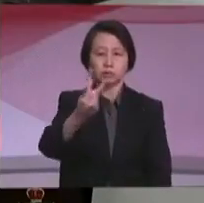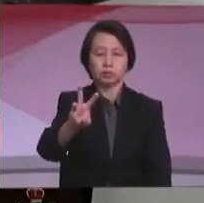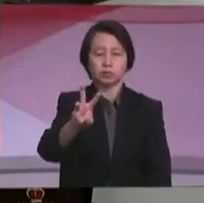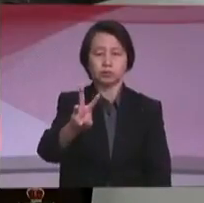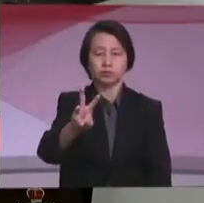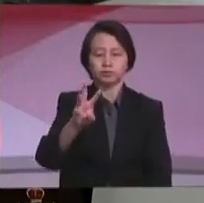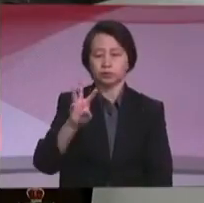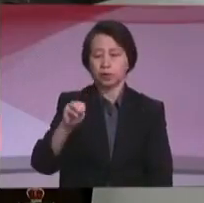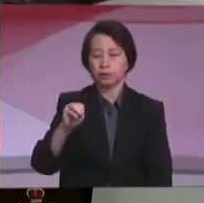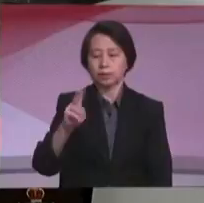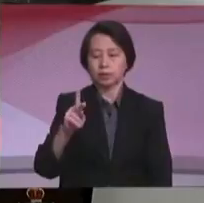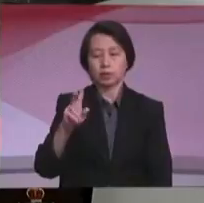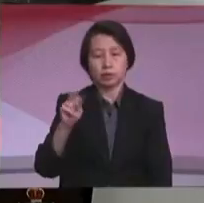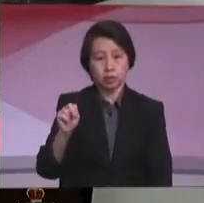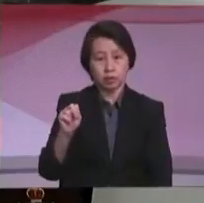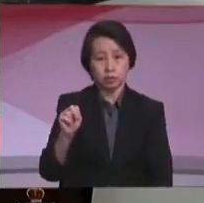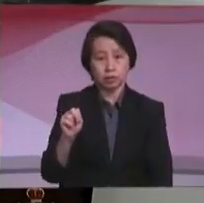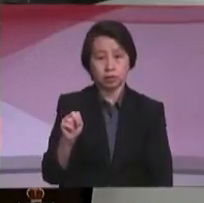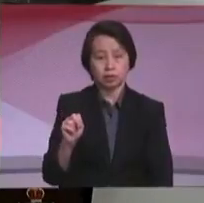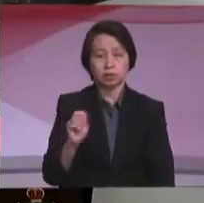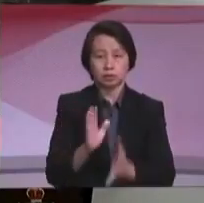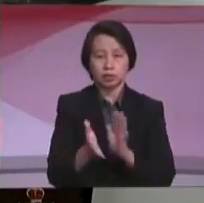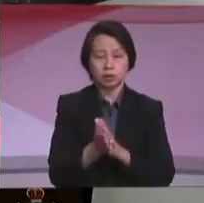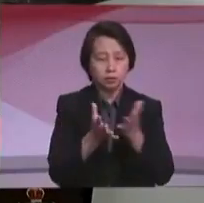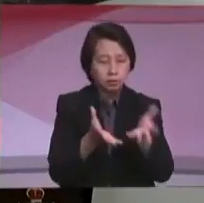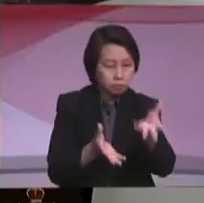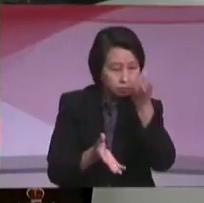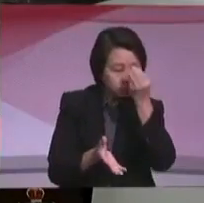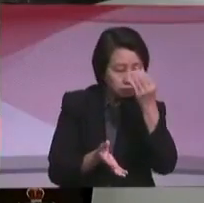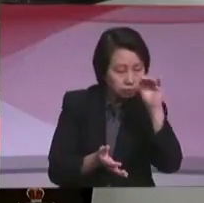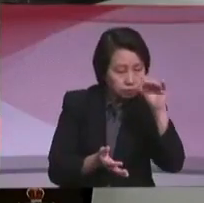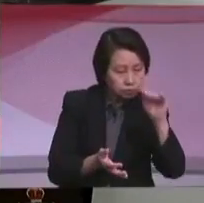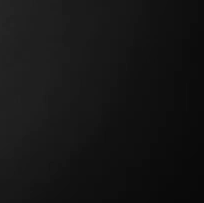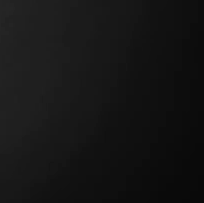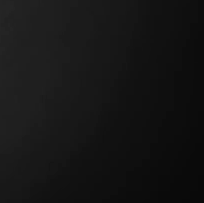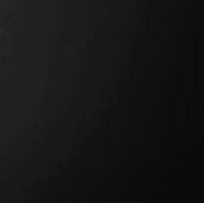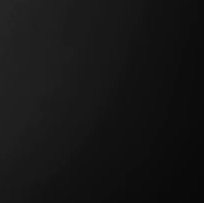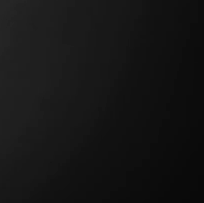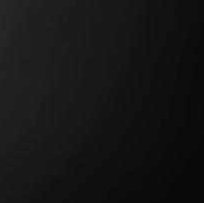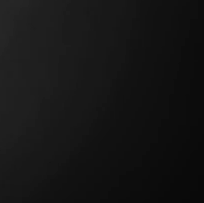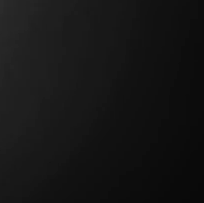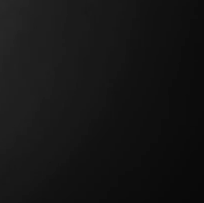sesawang MKN ya, supaya mendapat lebih jelas lagi.